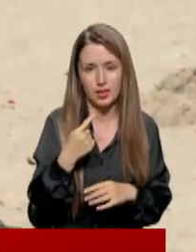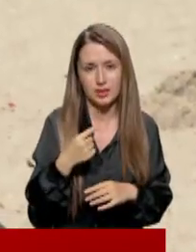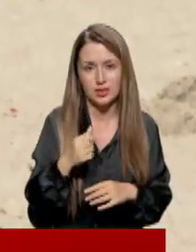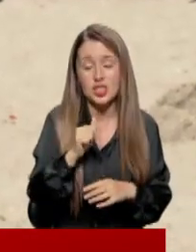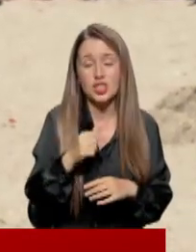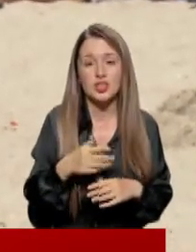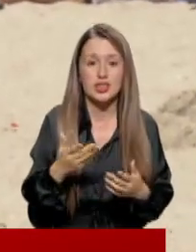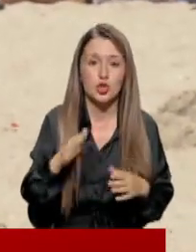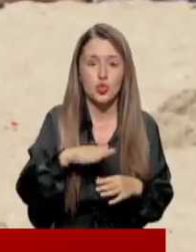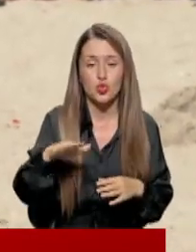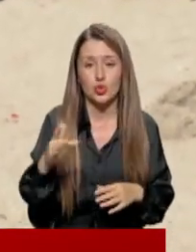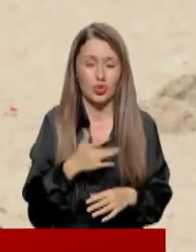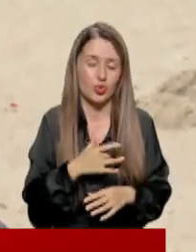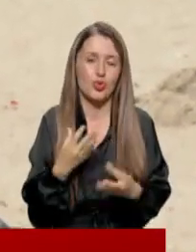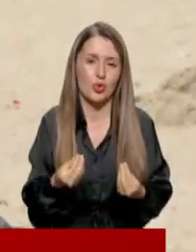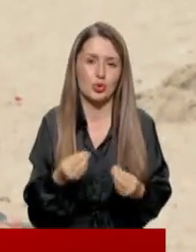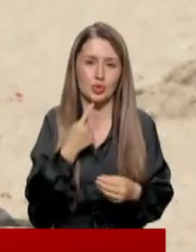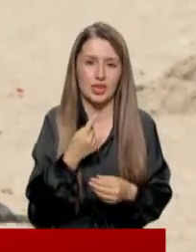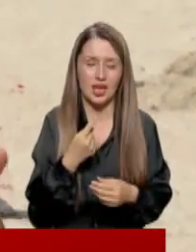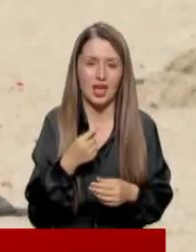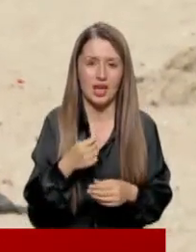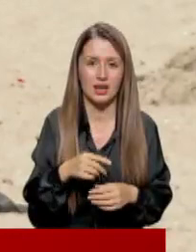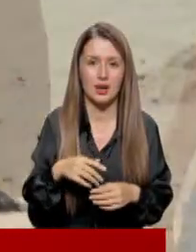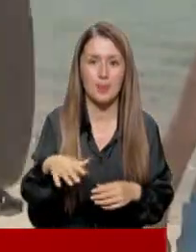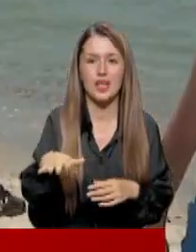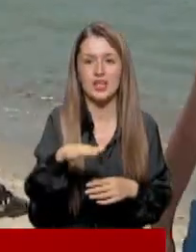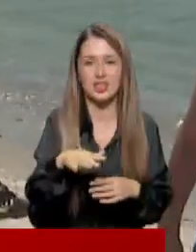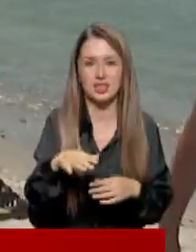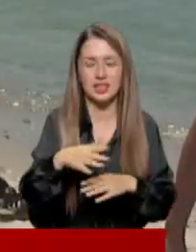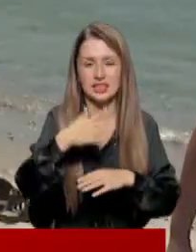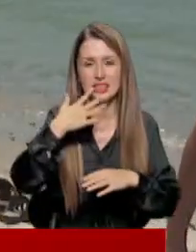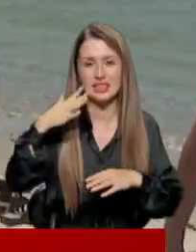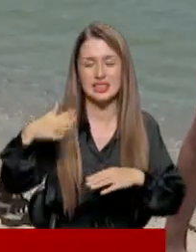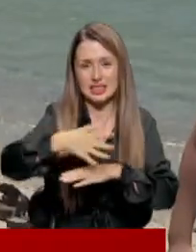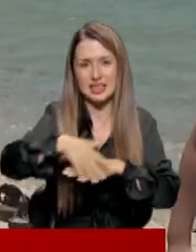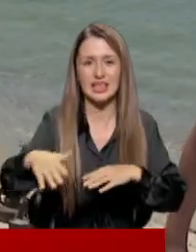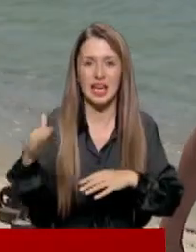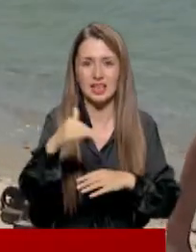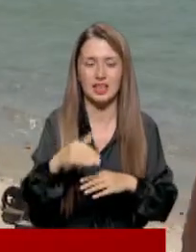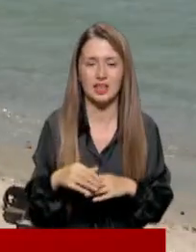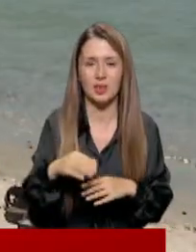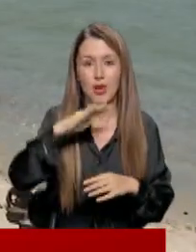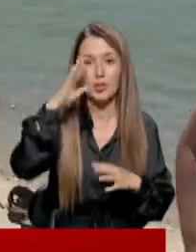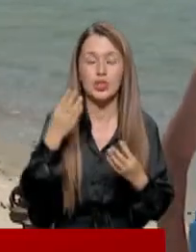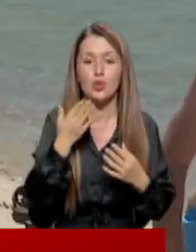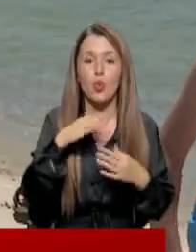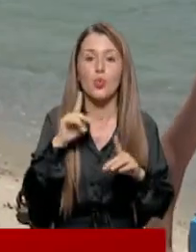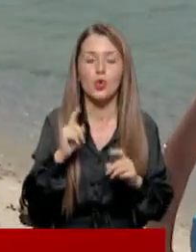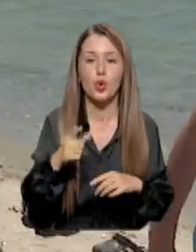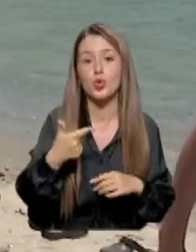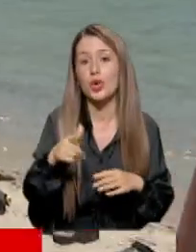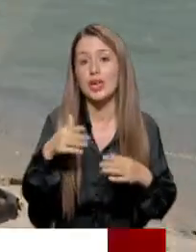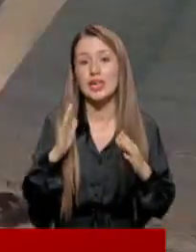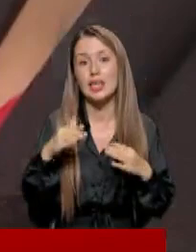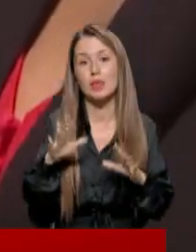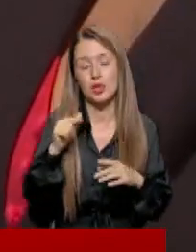hiç değilse çocukların gönlü olsun diye halk plajına geldiler. Bayramlaşma falan yok mu bu bayram? Vallahi köyümüze gidemediğimiz